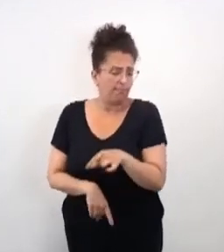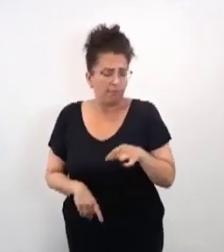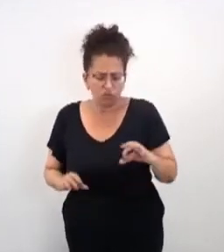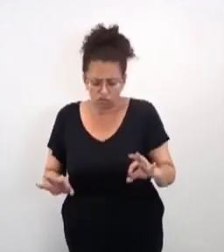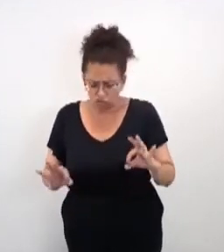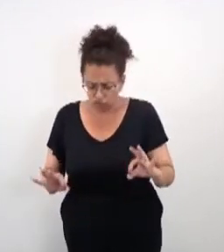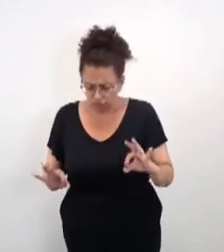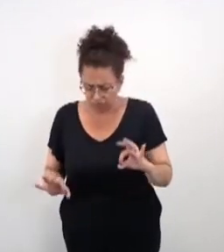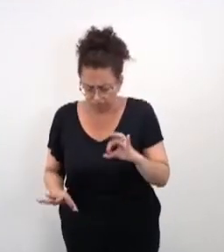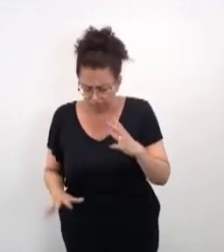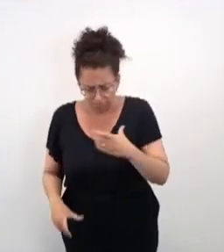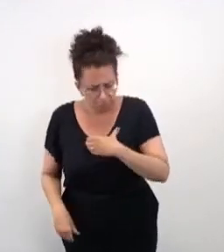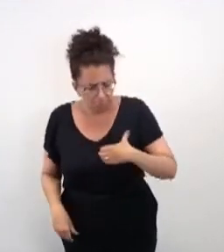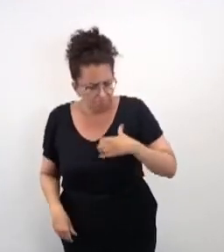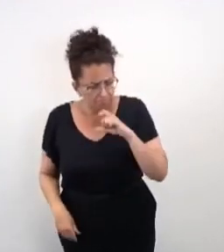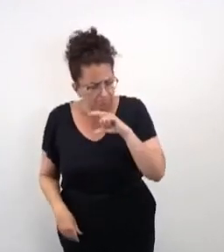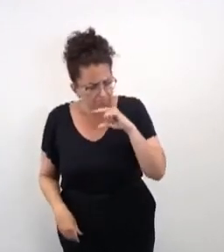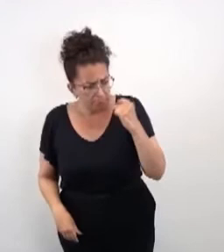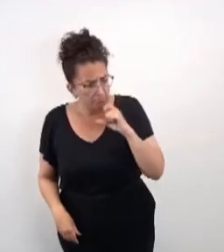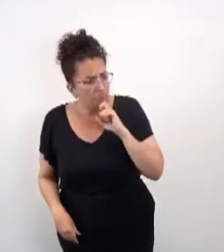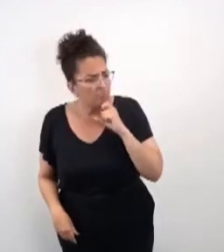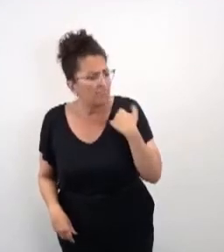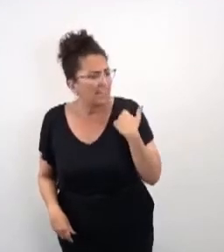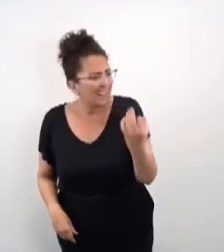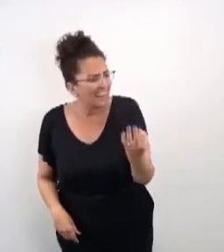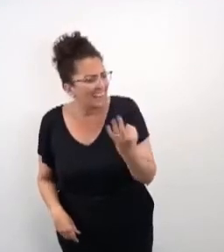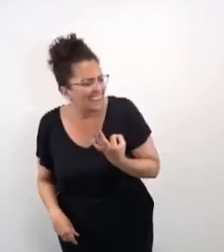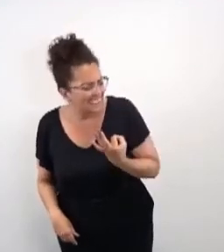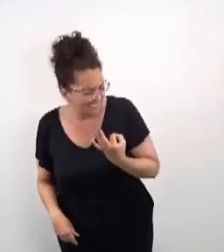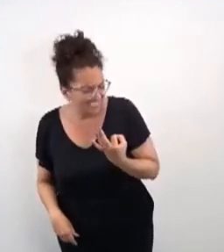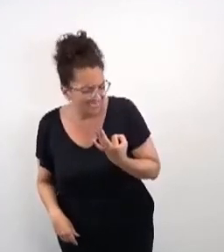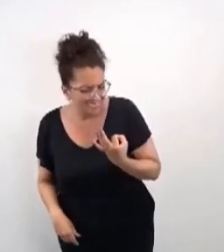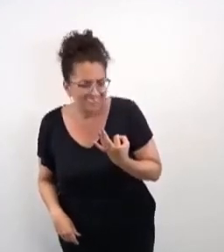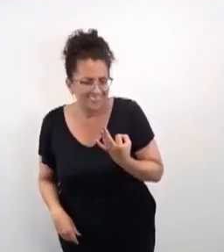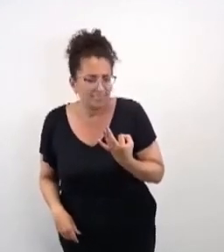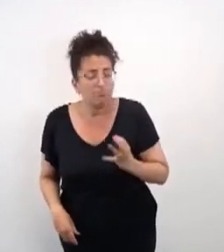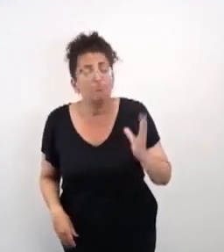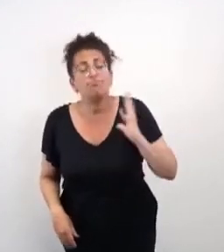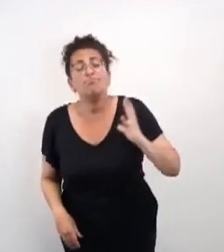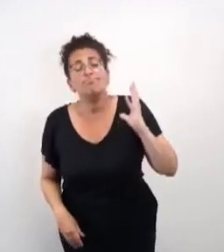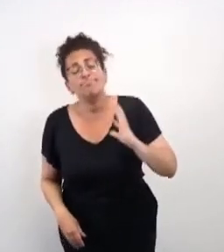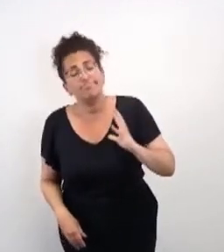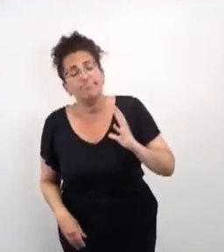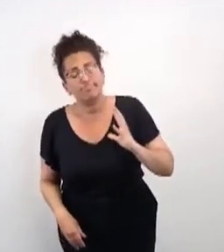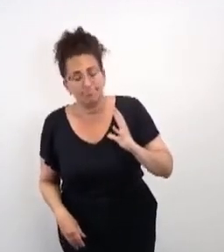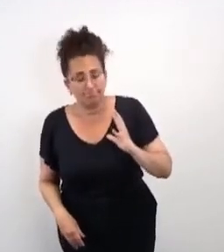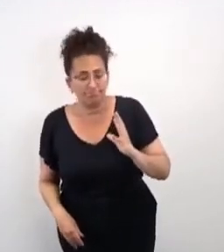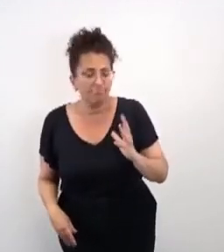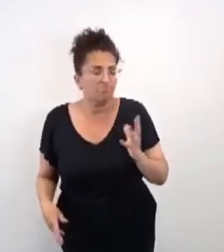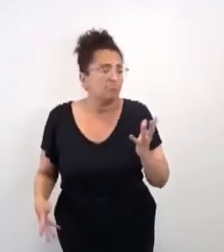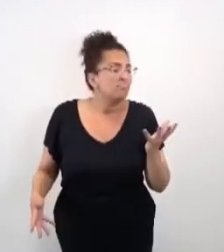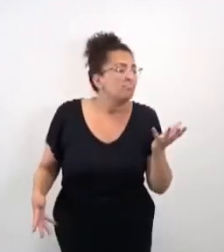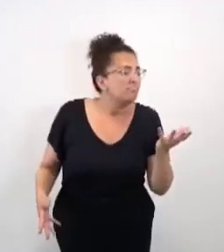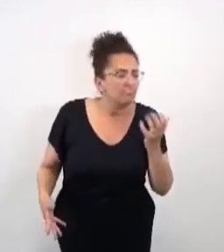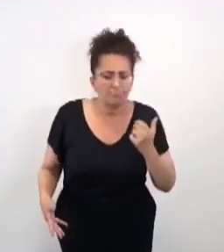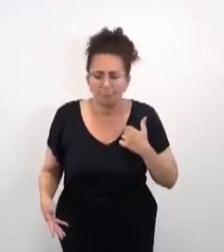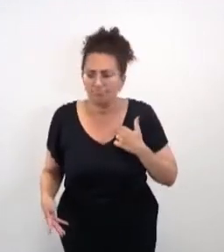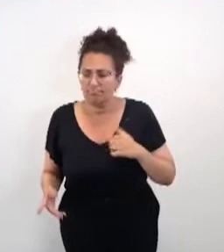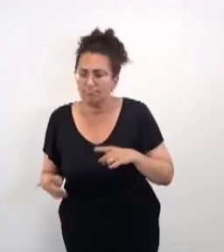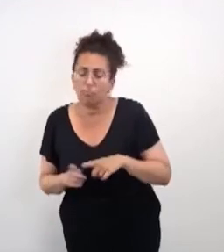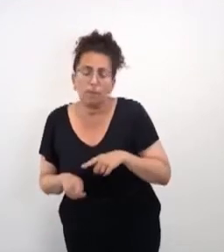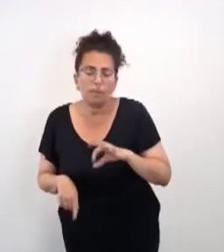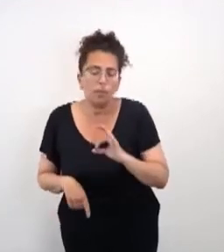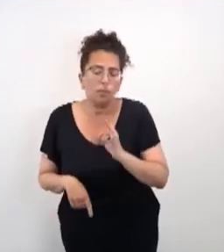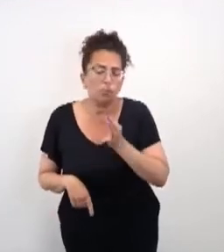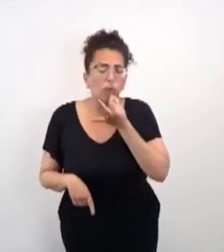le dispositif quartier de reconquête républicaine de Bordeaux-Maritime, à une certaine époque, pensé que cela avait été un simple gadget